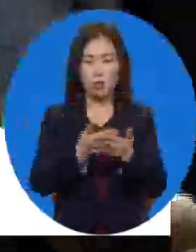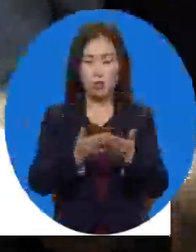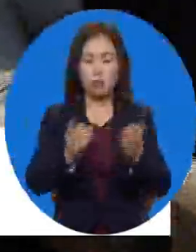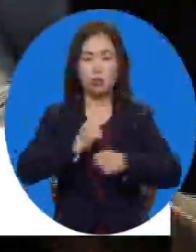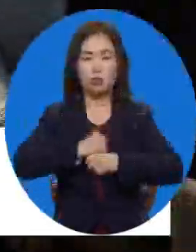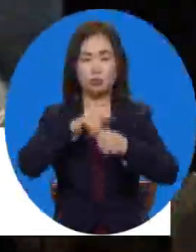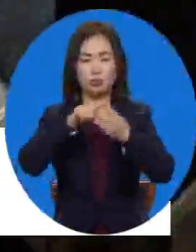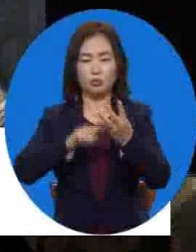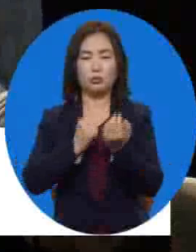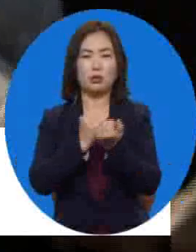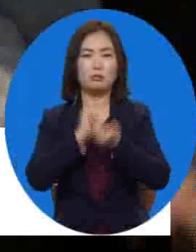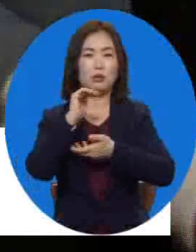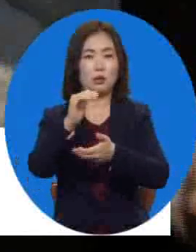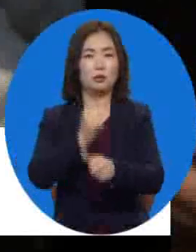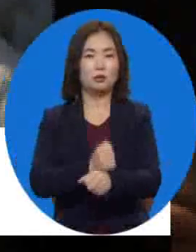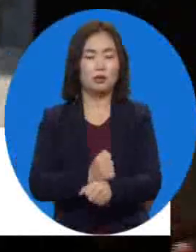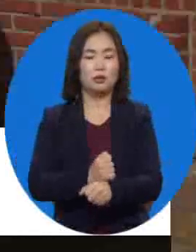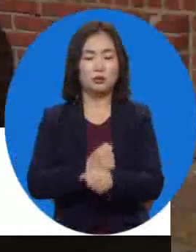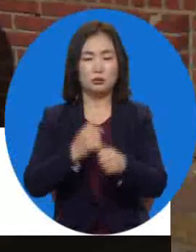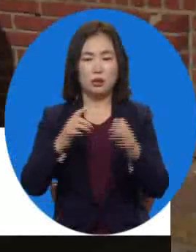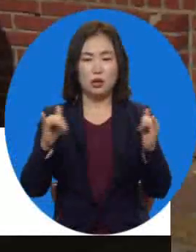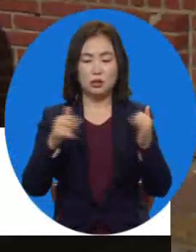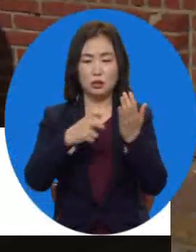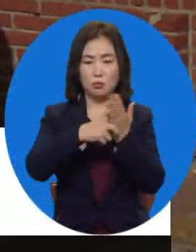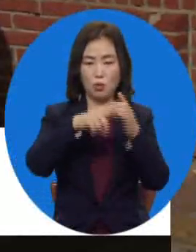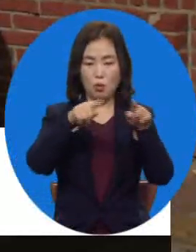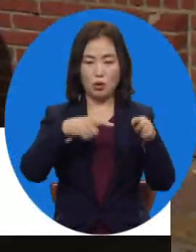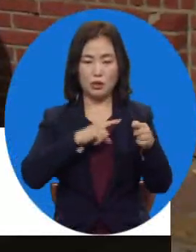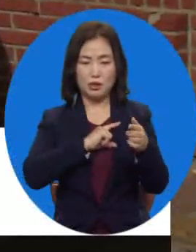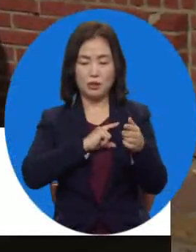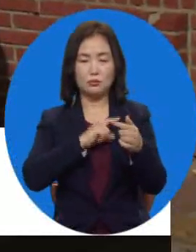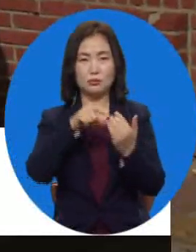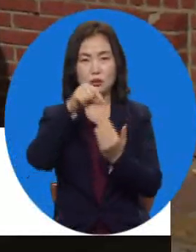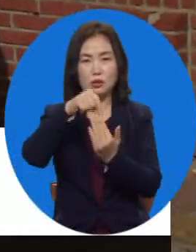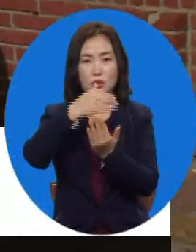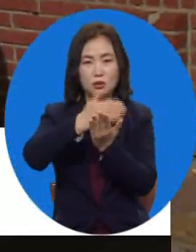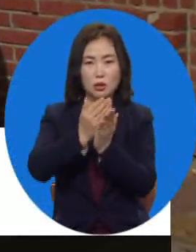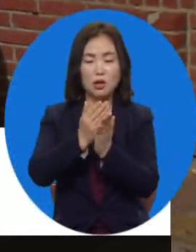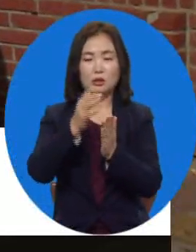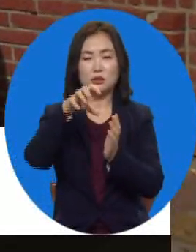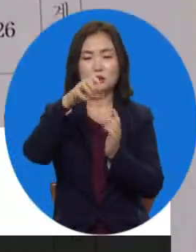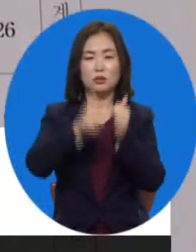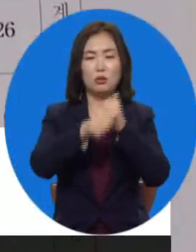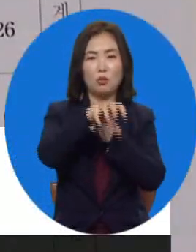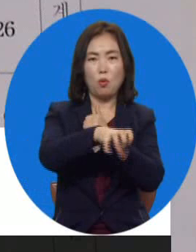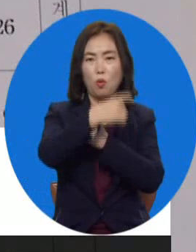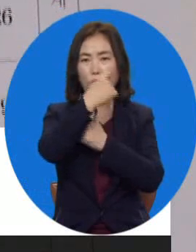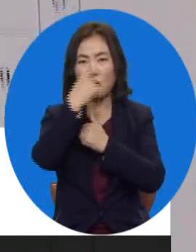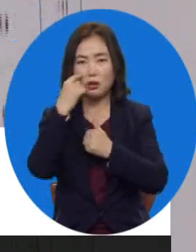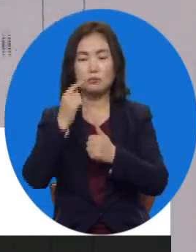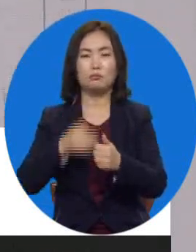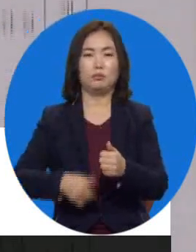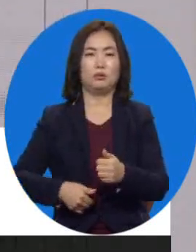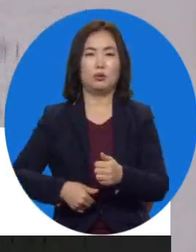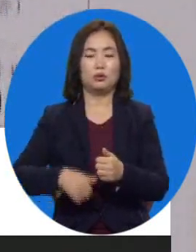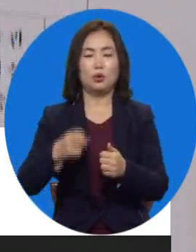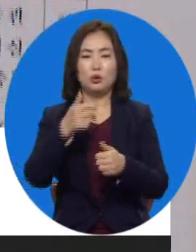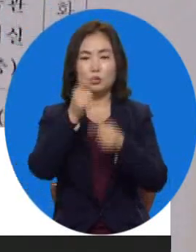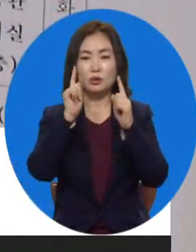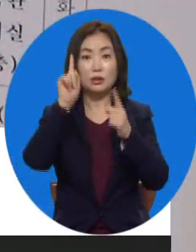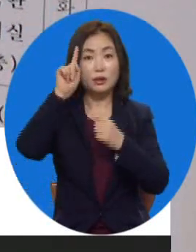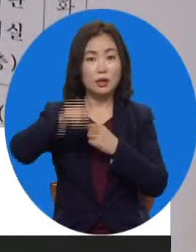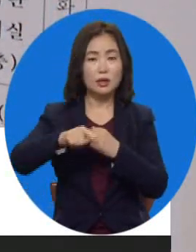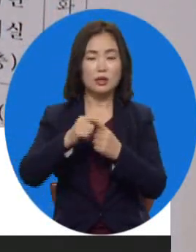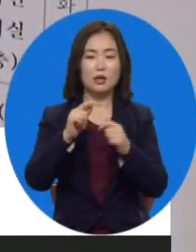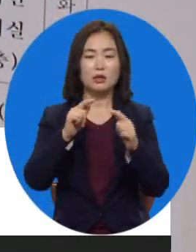주의사항을 알려줍니다 수험생들은 수검표 에 자신의 선택 영역과 시험 장소 등을 확인해야 합니다 또 수능 1인